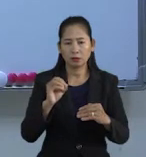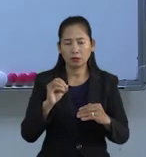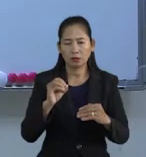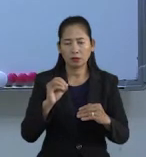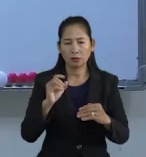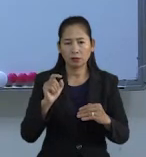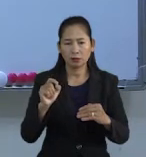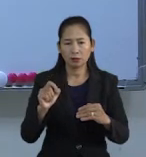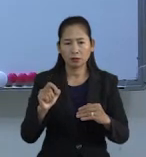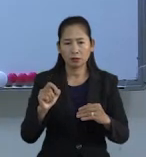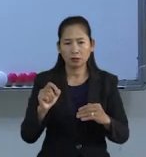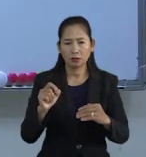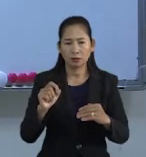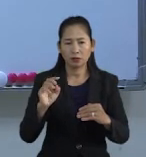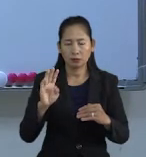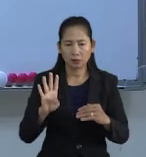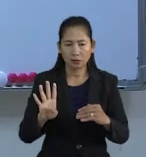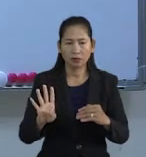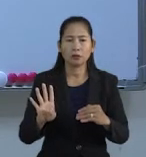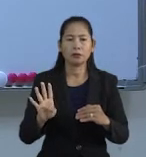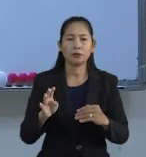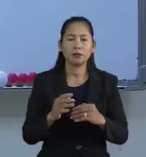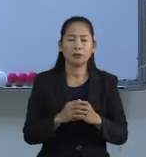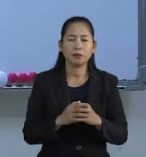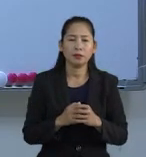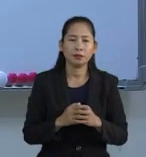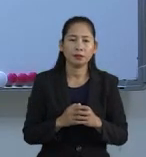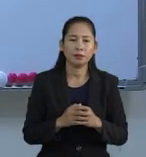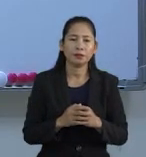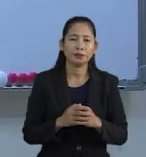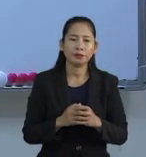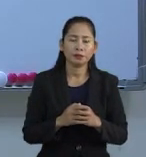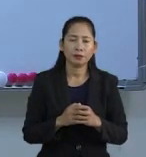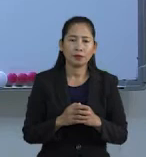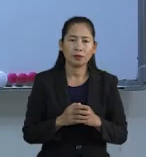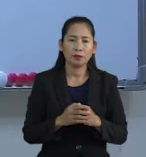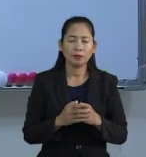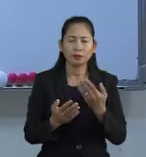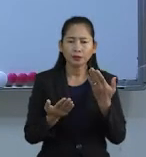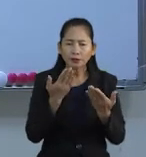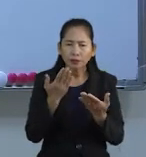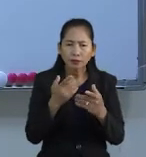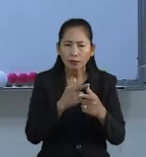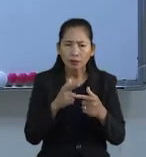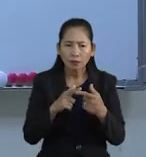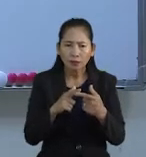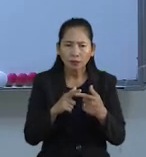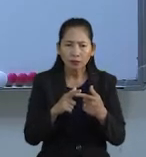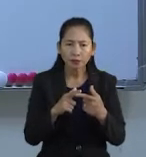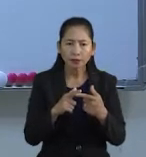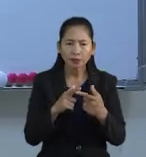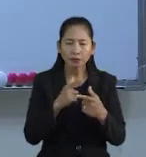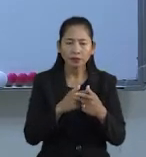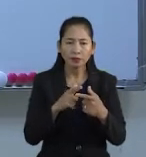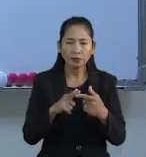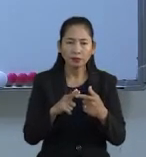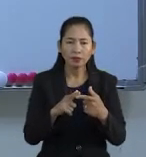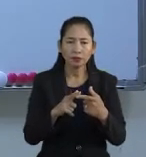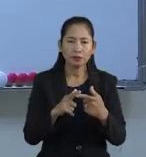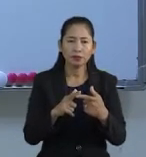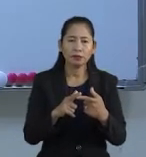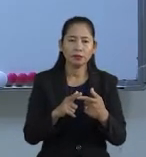xôn chói buồn rồi nè bà rứ có dòng mạch chứ con rứ